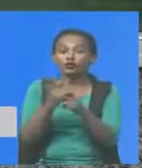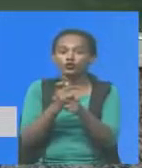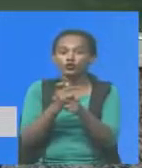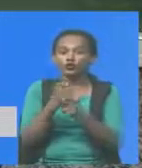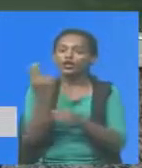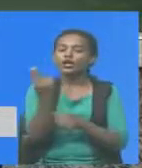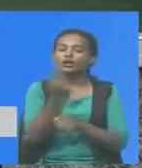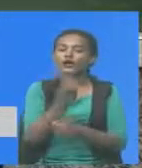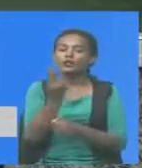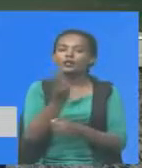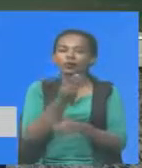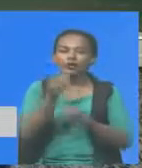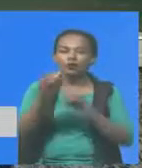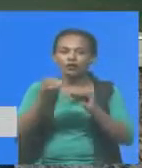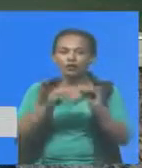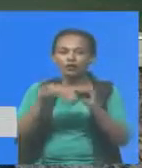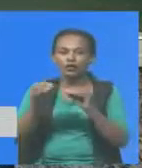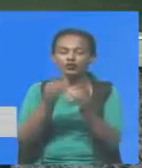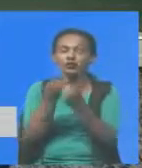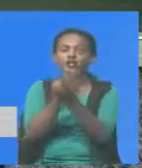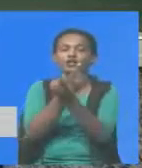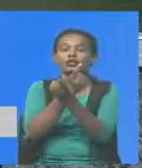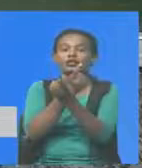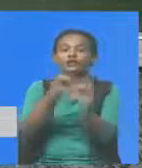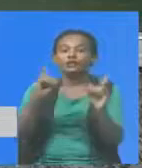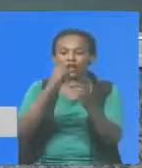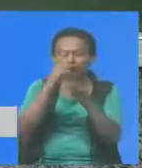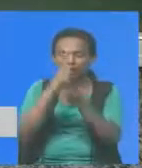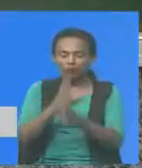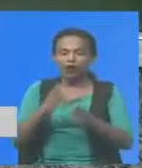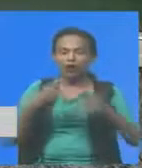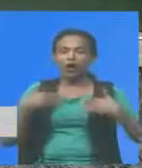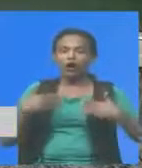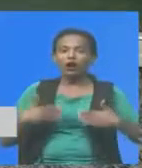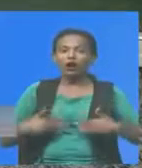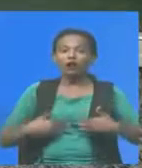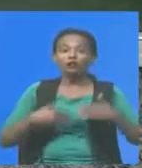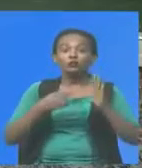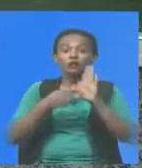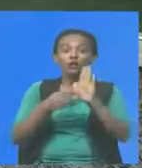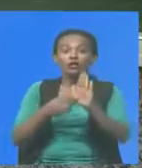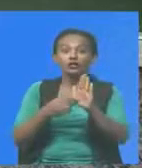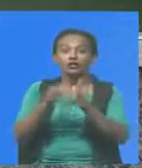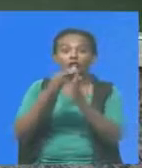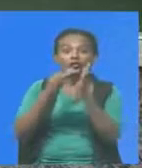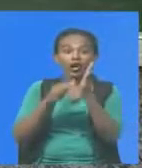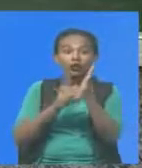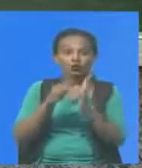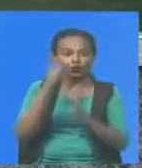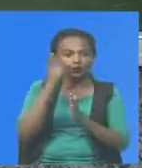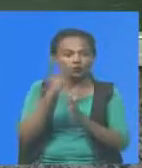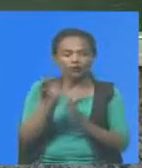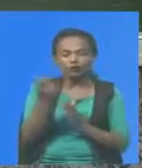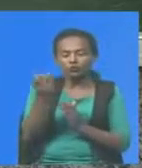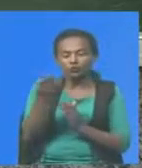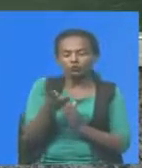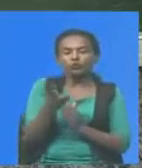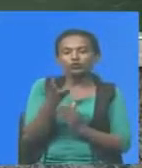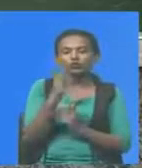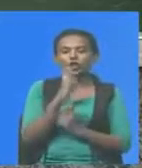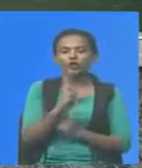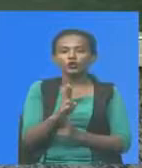ለመጥቀም የሚንቀሳቀሱ የፍትህ አስከባሪ አካላት መታየት በስርዓቱ ከሚታዩ ችግሮች ጥቂቶቹ